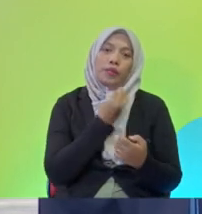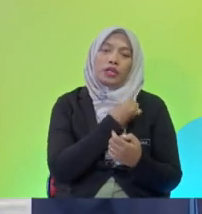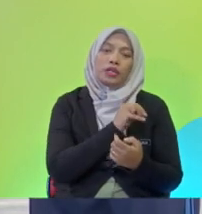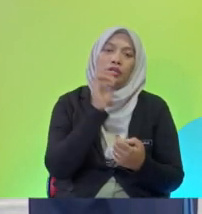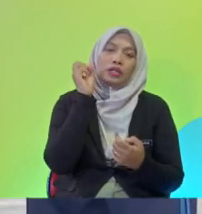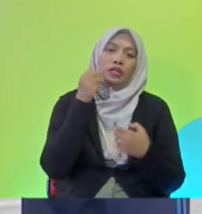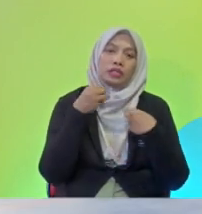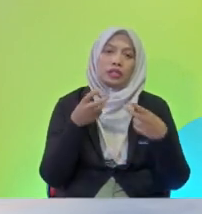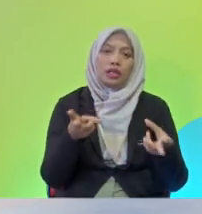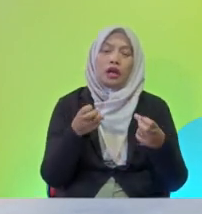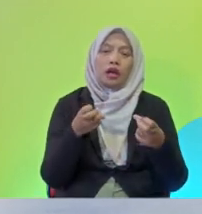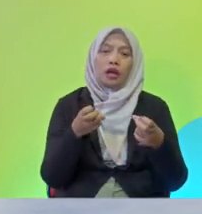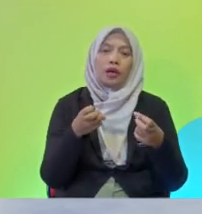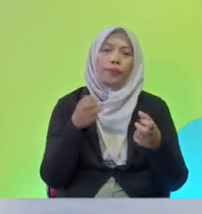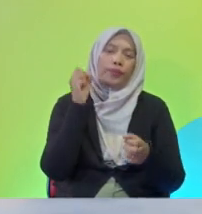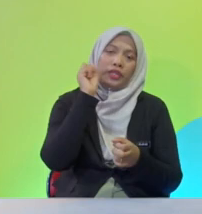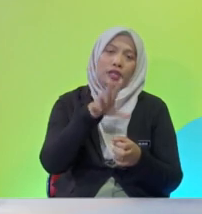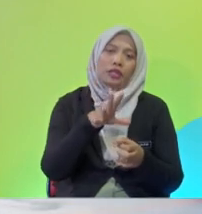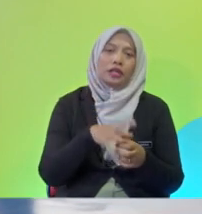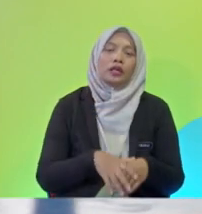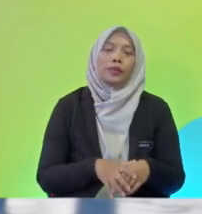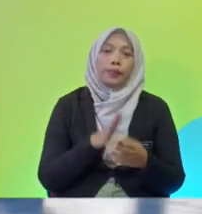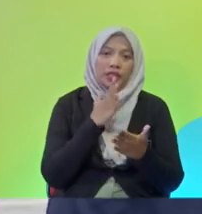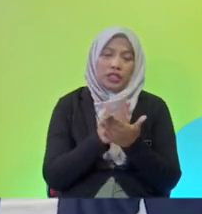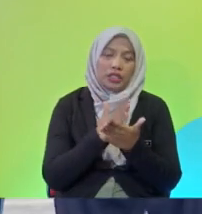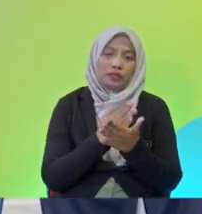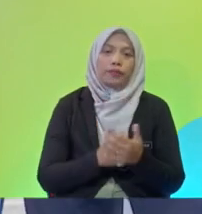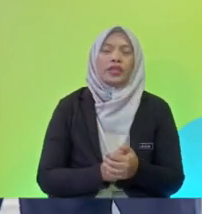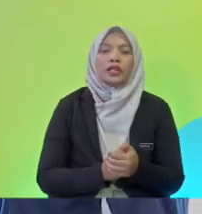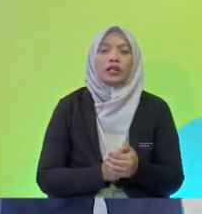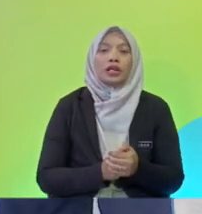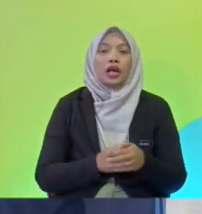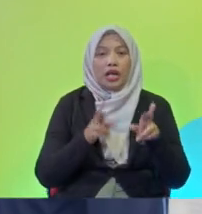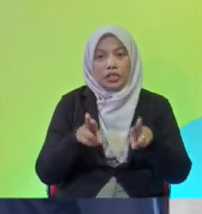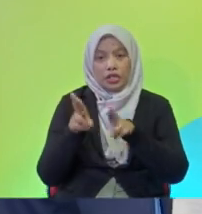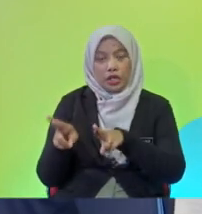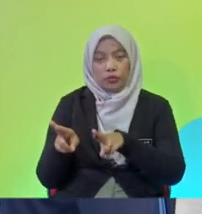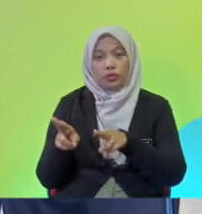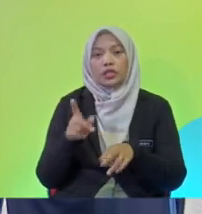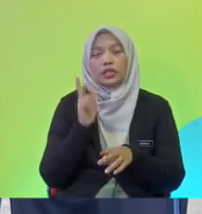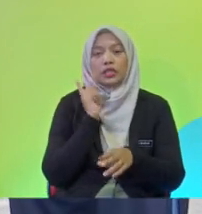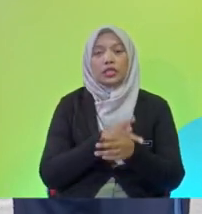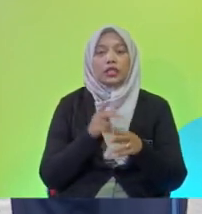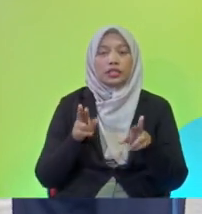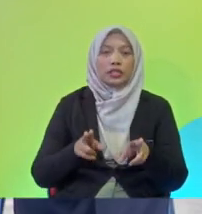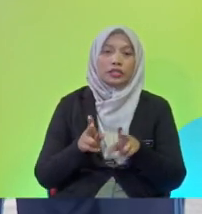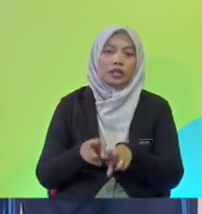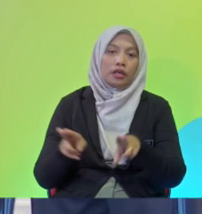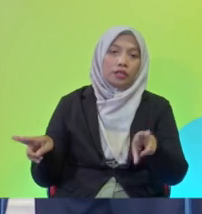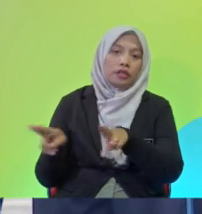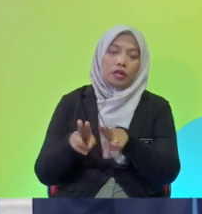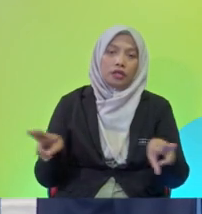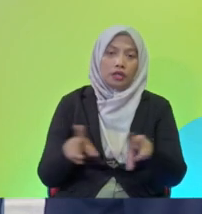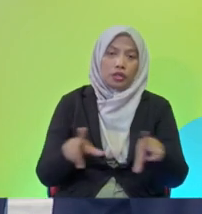mereka semua nak. Memang dia dah aim betul-betul dah lock kat itu. Okey, jadi strategi tu kena jarak-jarak? Ya, betul. Okey, bagus. Okey, seterusnya